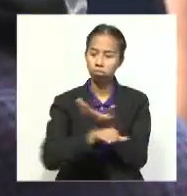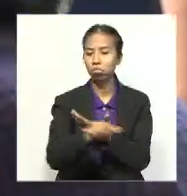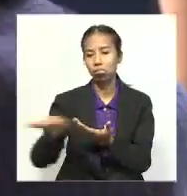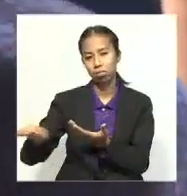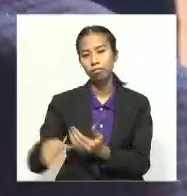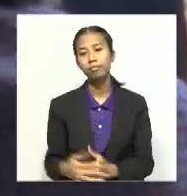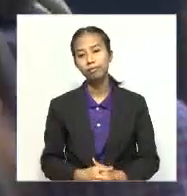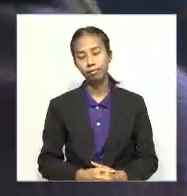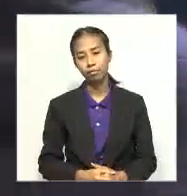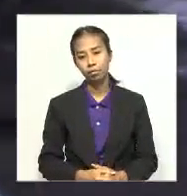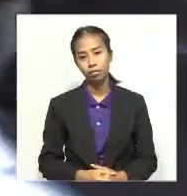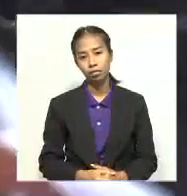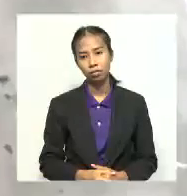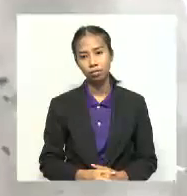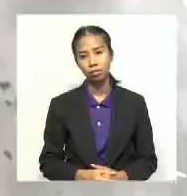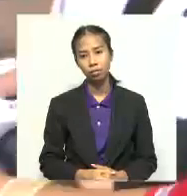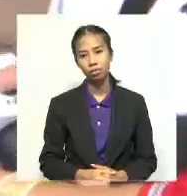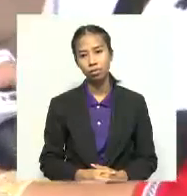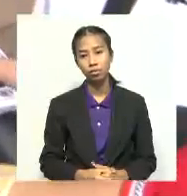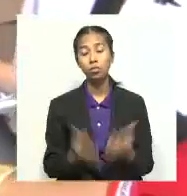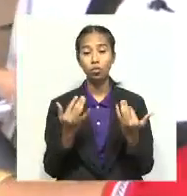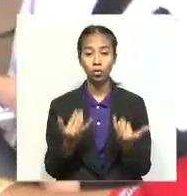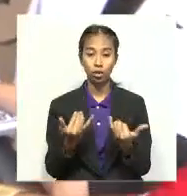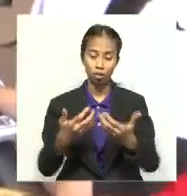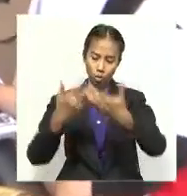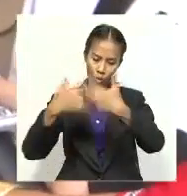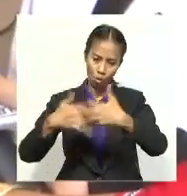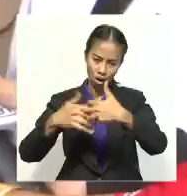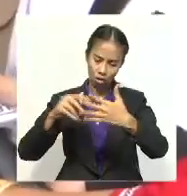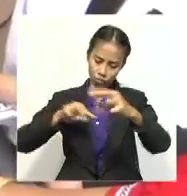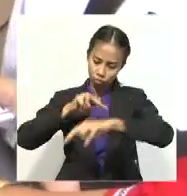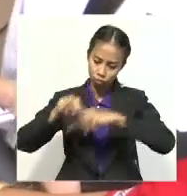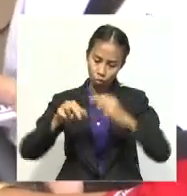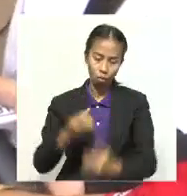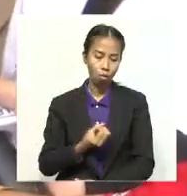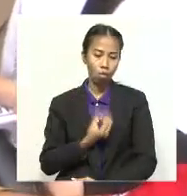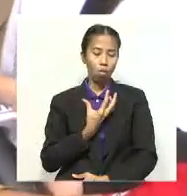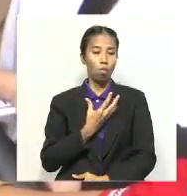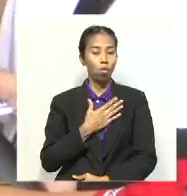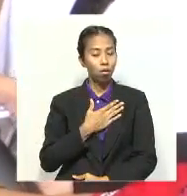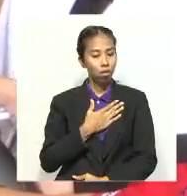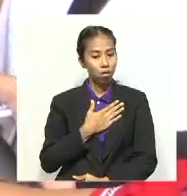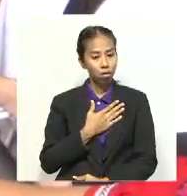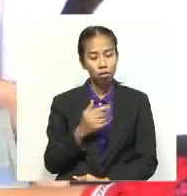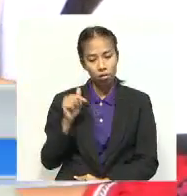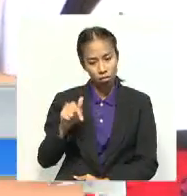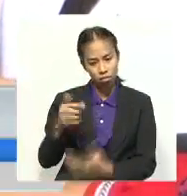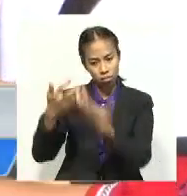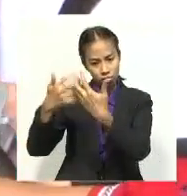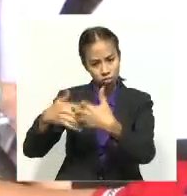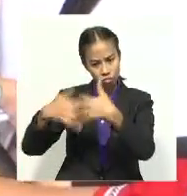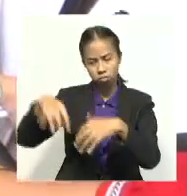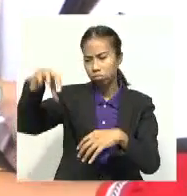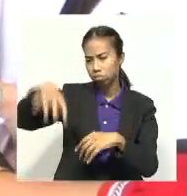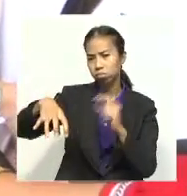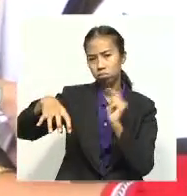านรองผบ.ตร.กันครับ วันนี้เข้ามาตรวจค้นโรงงานแห่งนี้แล้วตกใจครับว่าโรงงานแห่งนี้เป็นโร